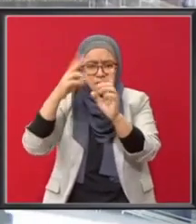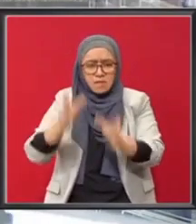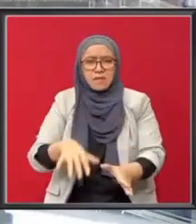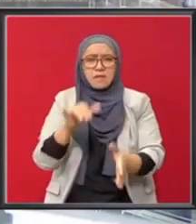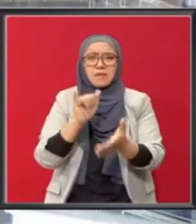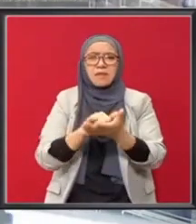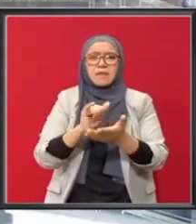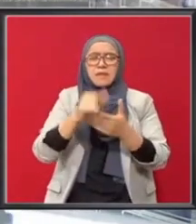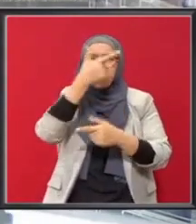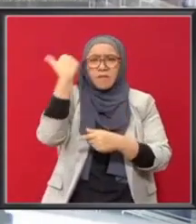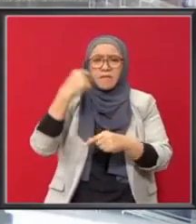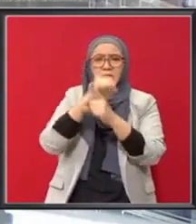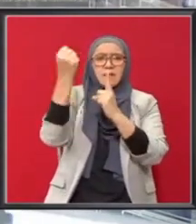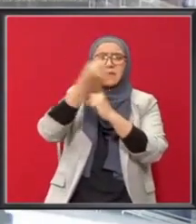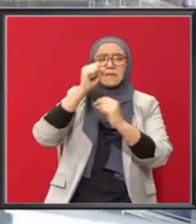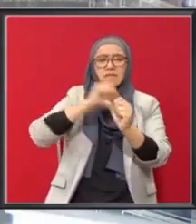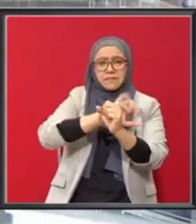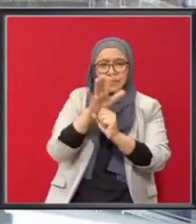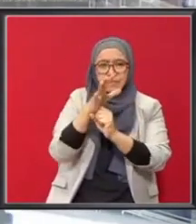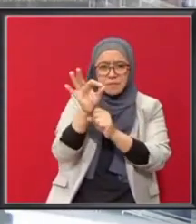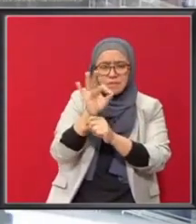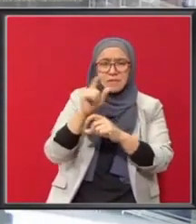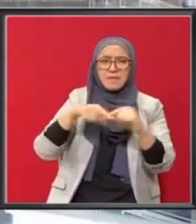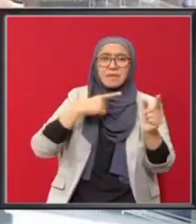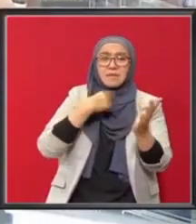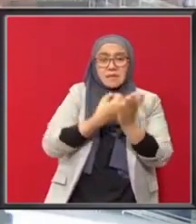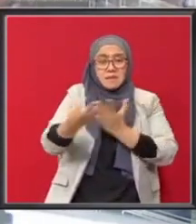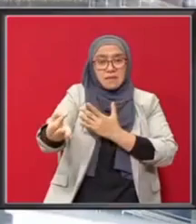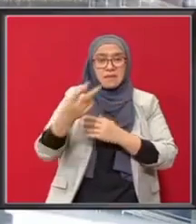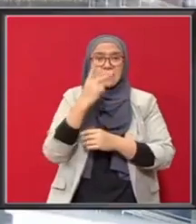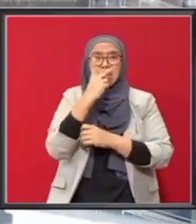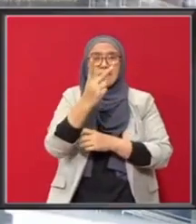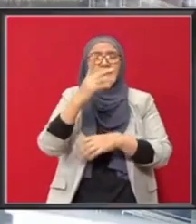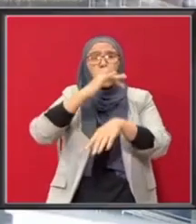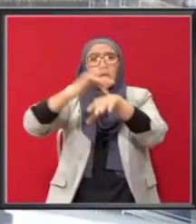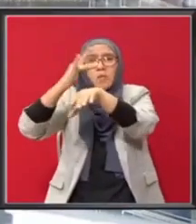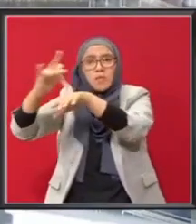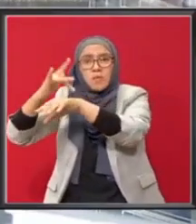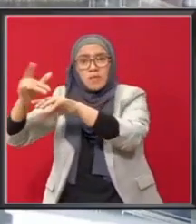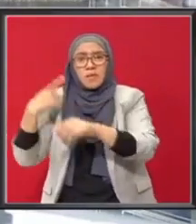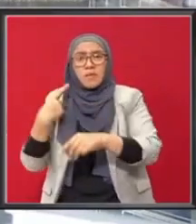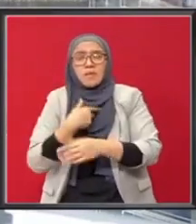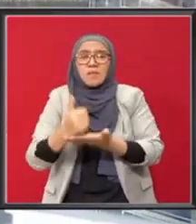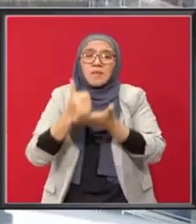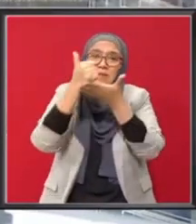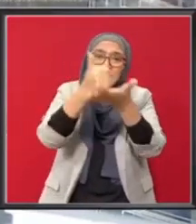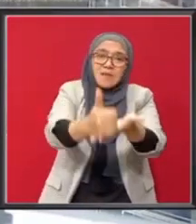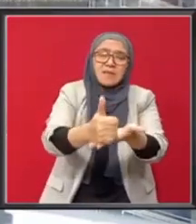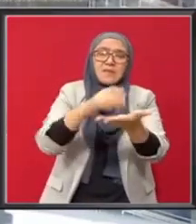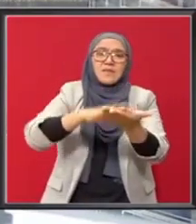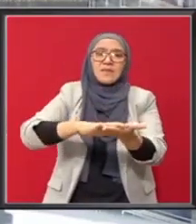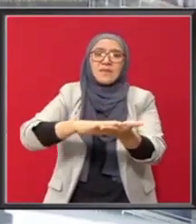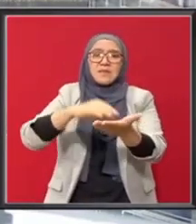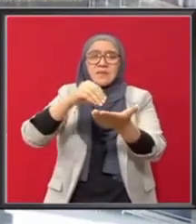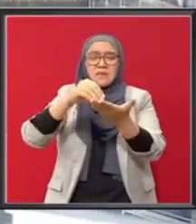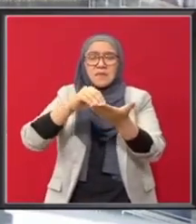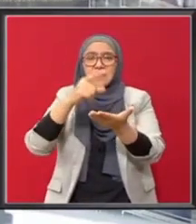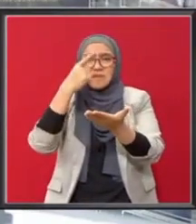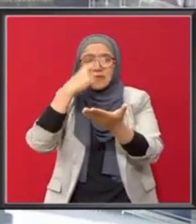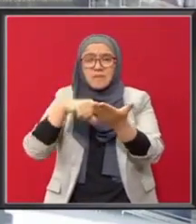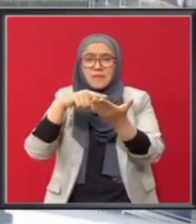kegagalan kita untuk melihat kekosongan jadi kita membantu siswaya dimana kita melihat kekosongan